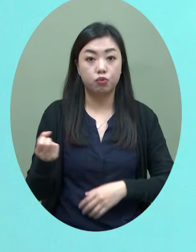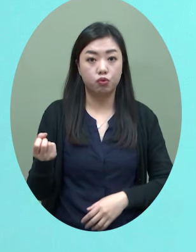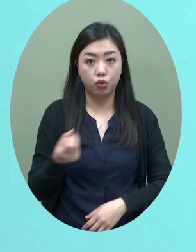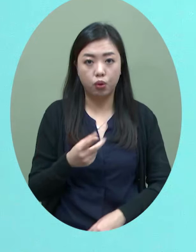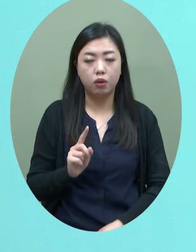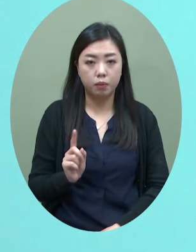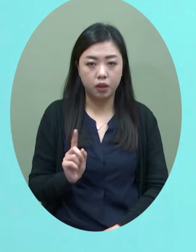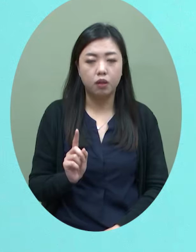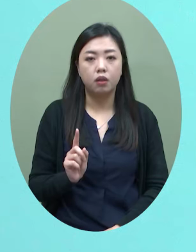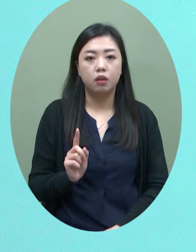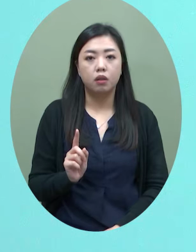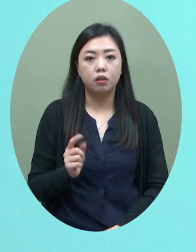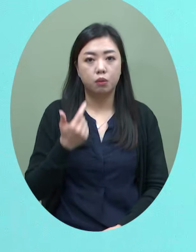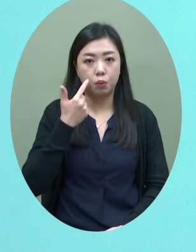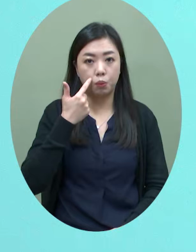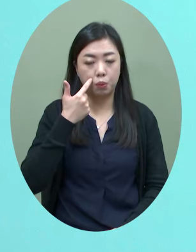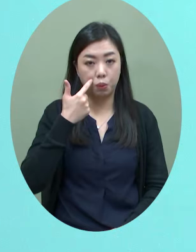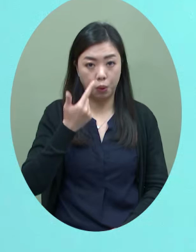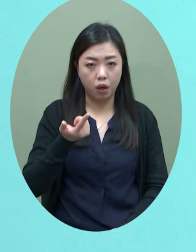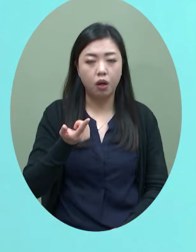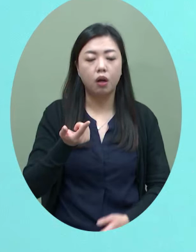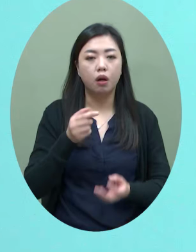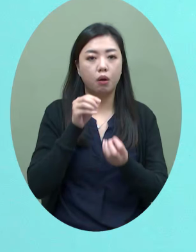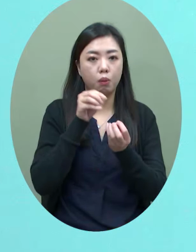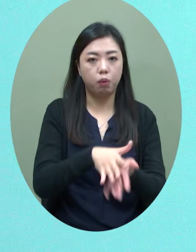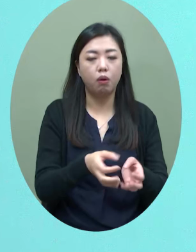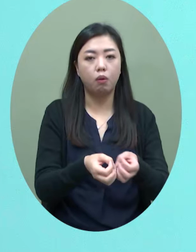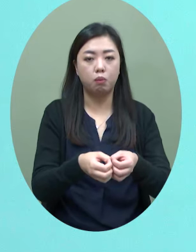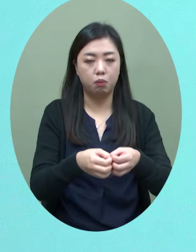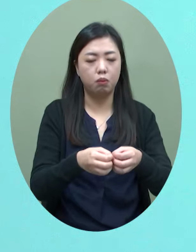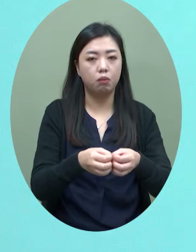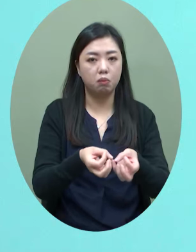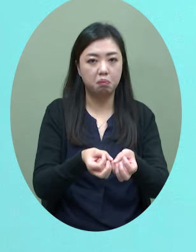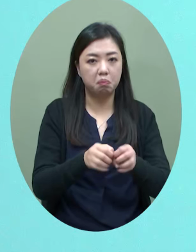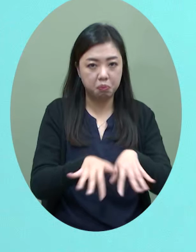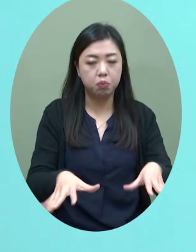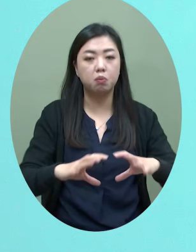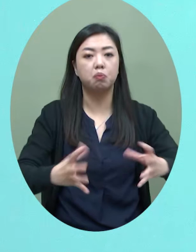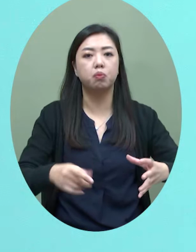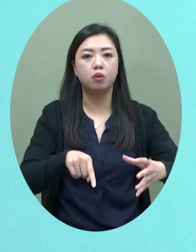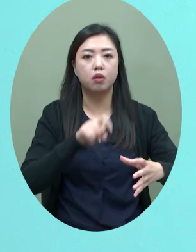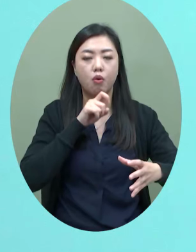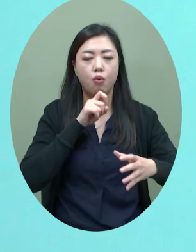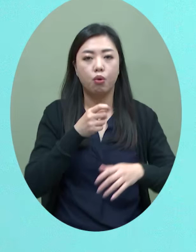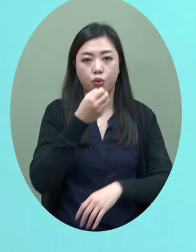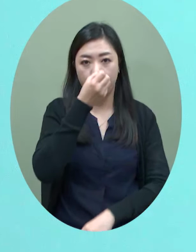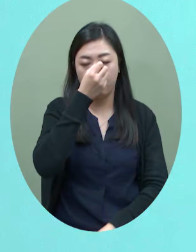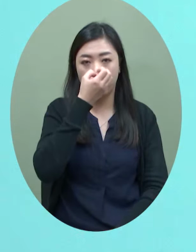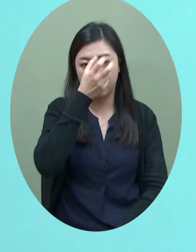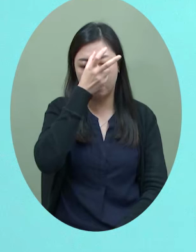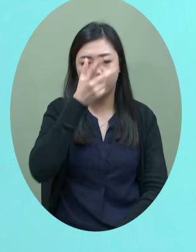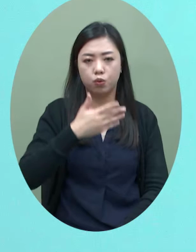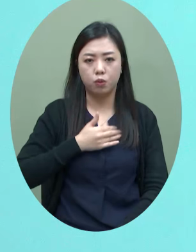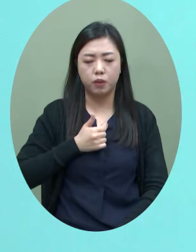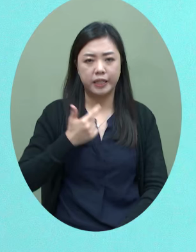咗一个非常之大型嘅感染嘅群组。所以是特區政府咧係會嚴陣以